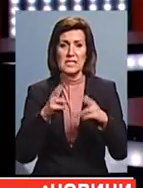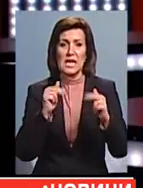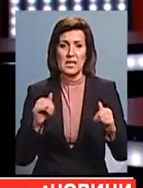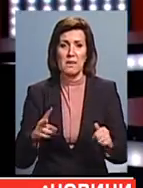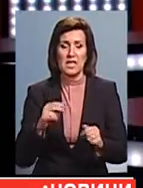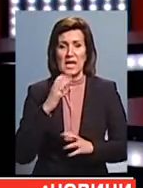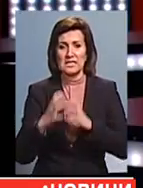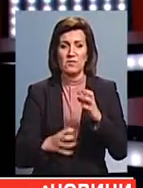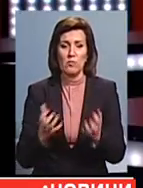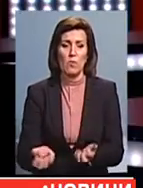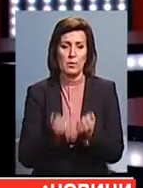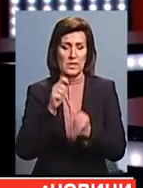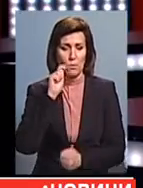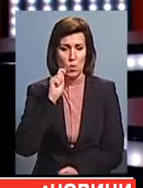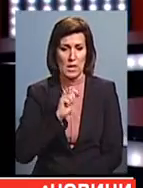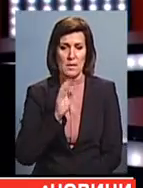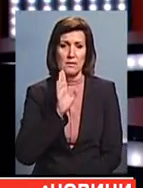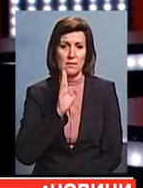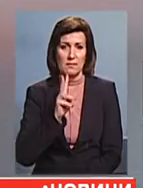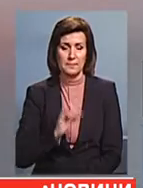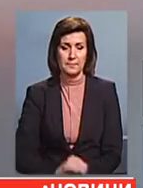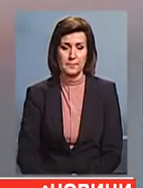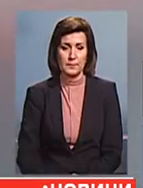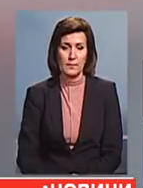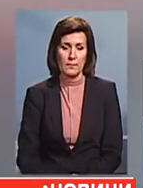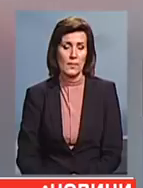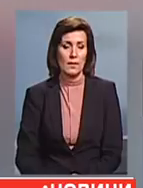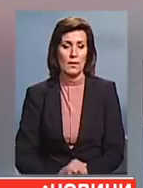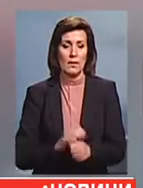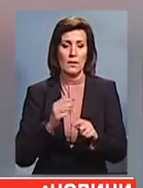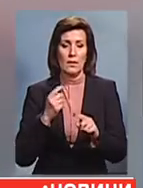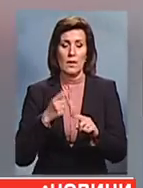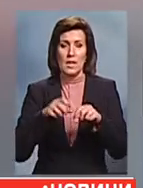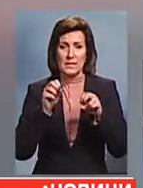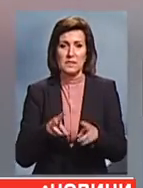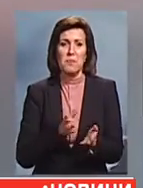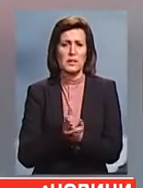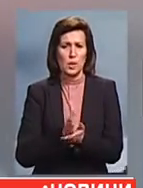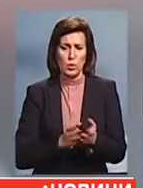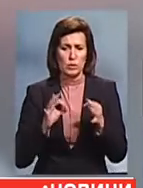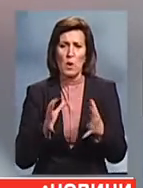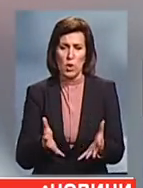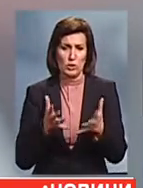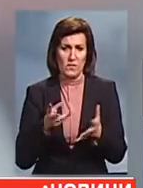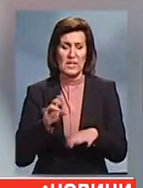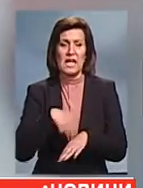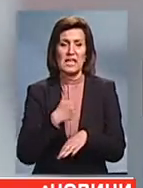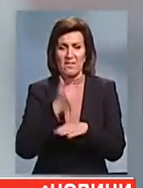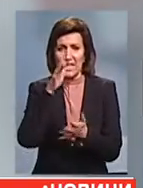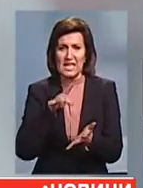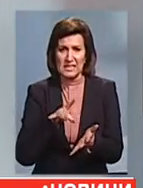на світову підтримку українки. За цим всім стоять російські спецслужби, це совершенно очевидно. Головна їх